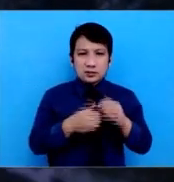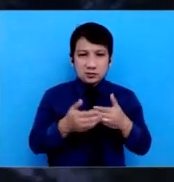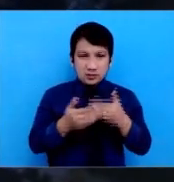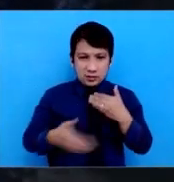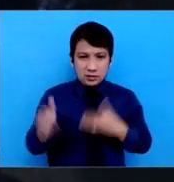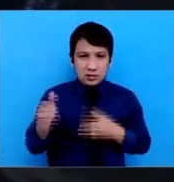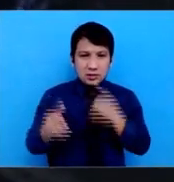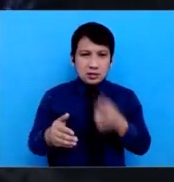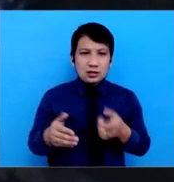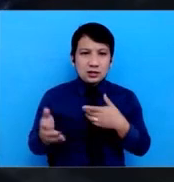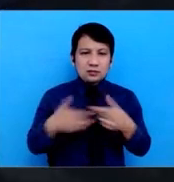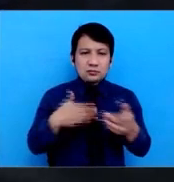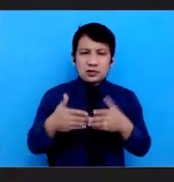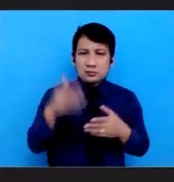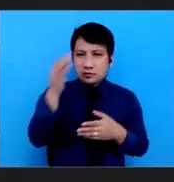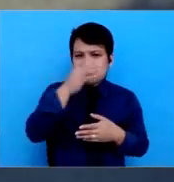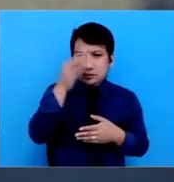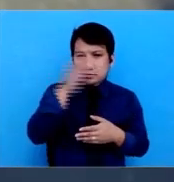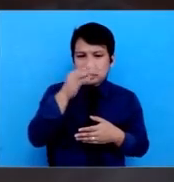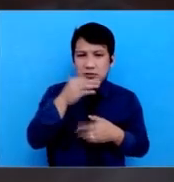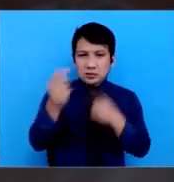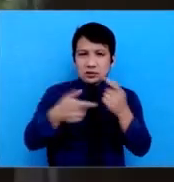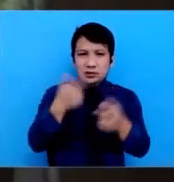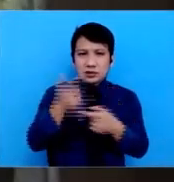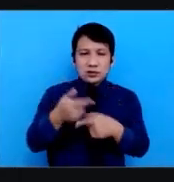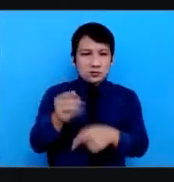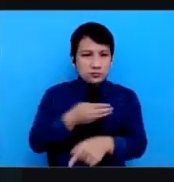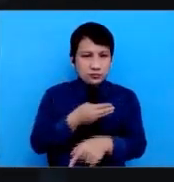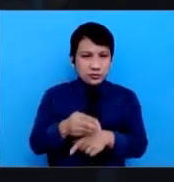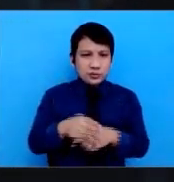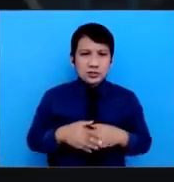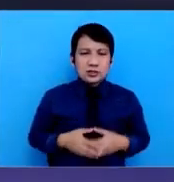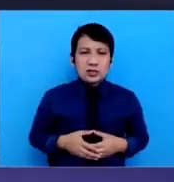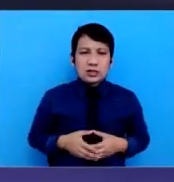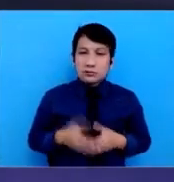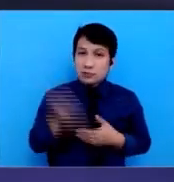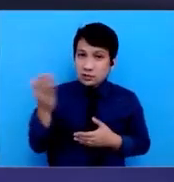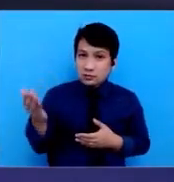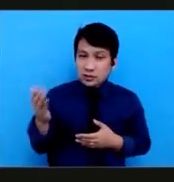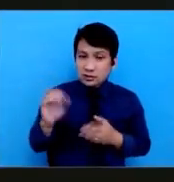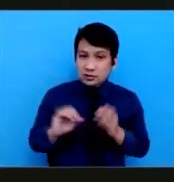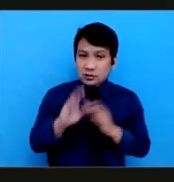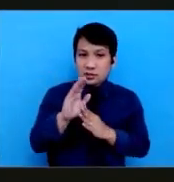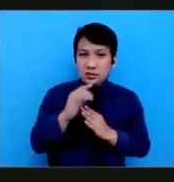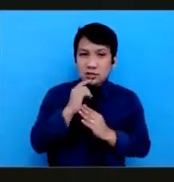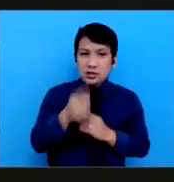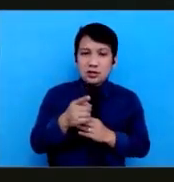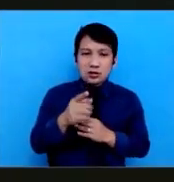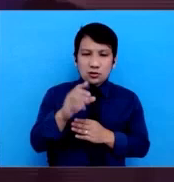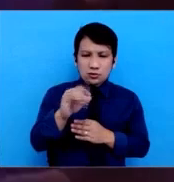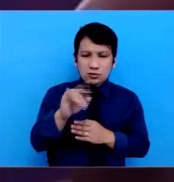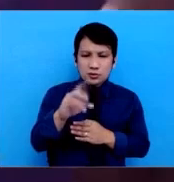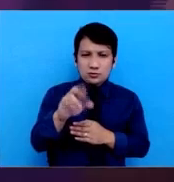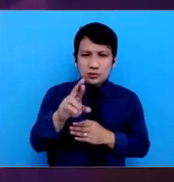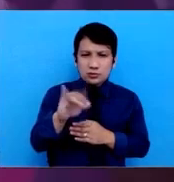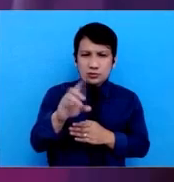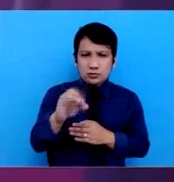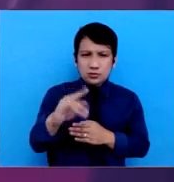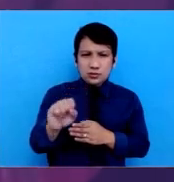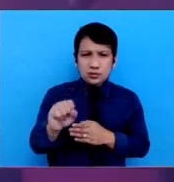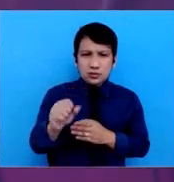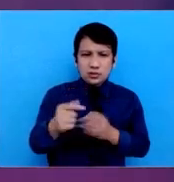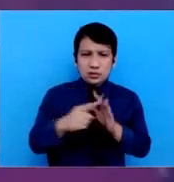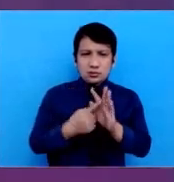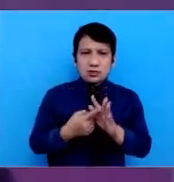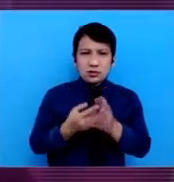tayo sa mga Pinay going global sa music scene. Nariyan ang rising superstar na si Olivia Rodrigo. Binigyan din tayo